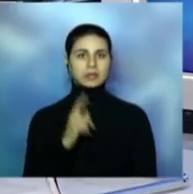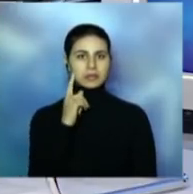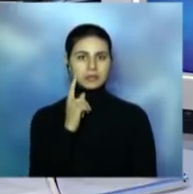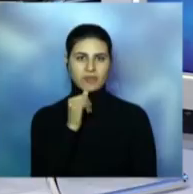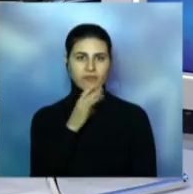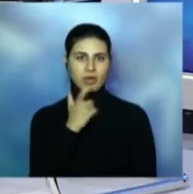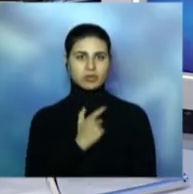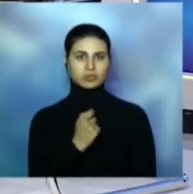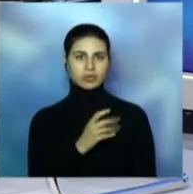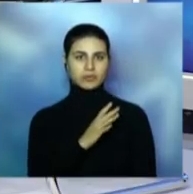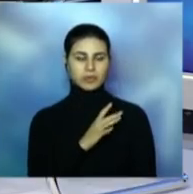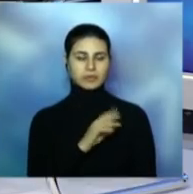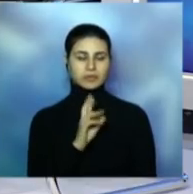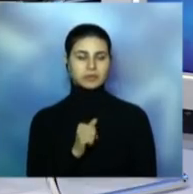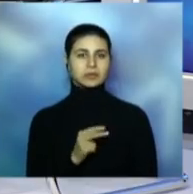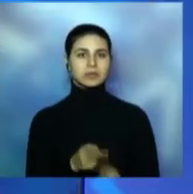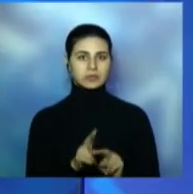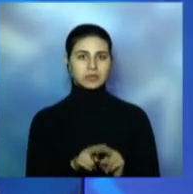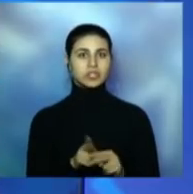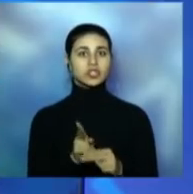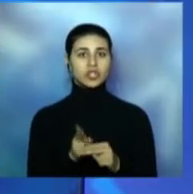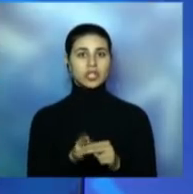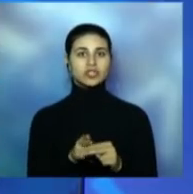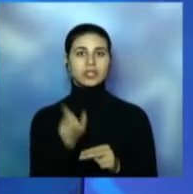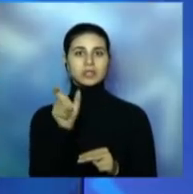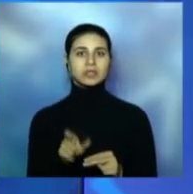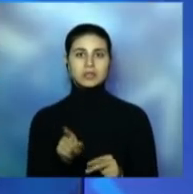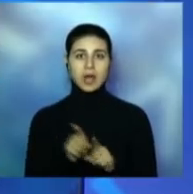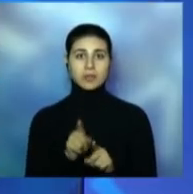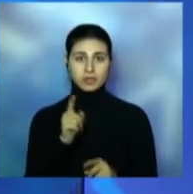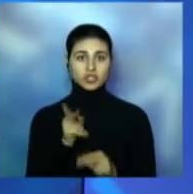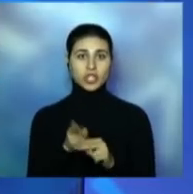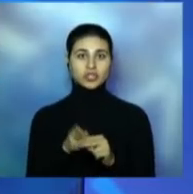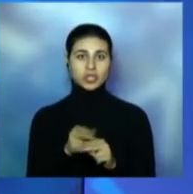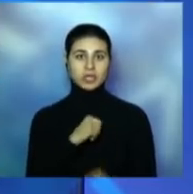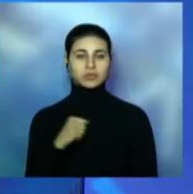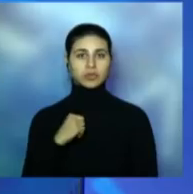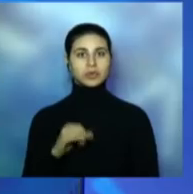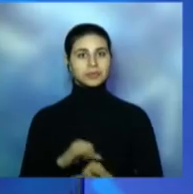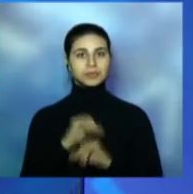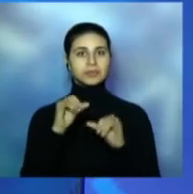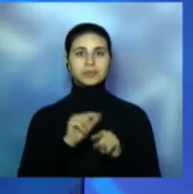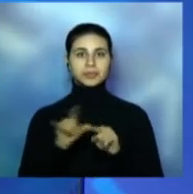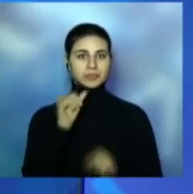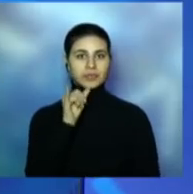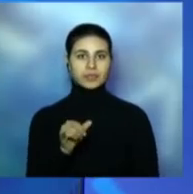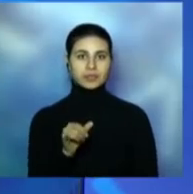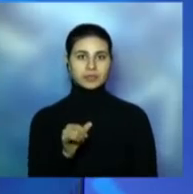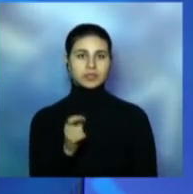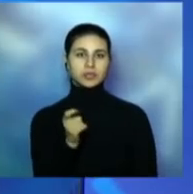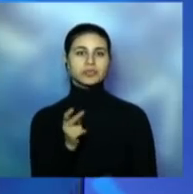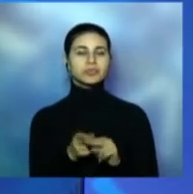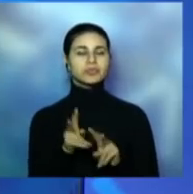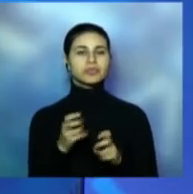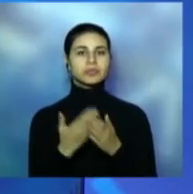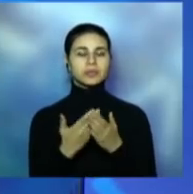ჩემ თავზე. და ეს ძალიან მოგვიგია. ქალბატონო, თქვენ თვლით, რომ ამას შეგიშალათ ხელი ცხოვრებაში? ხელი შემიშალა,